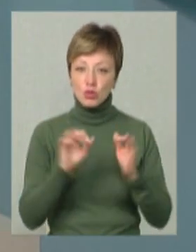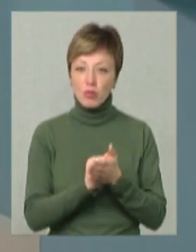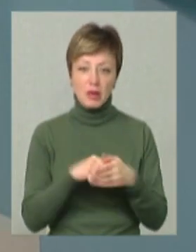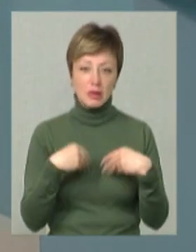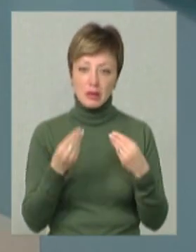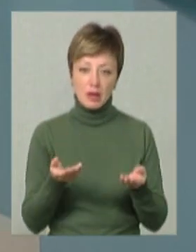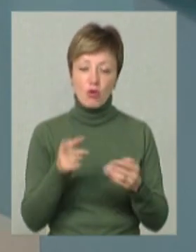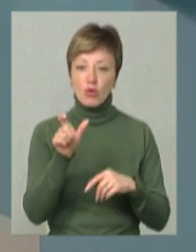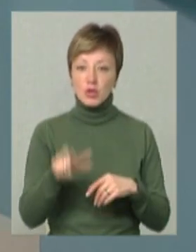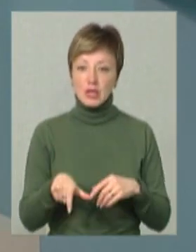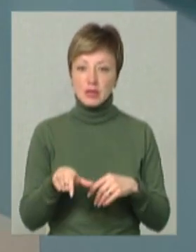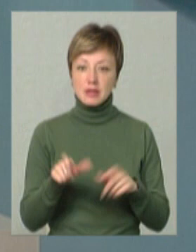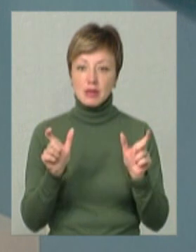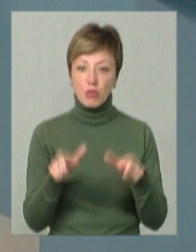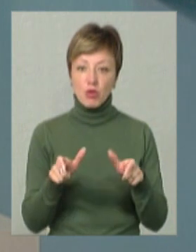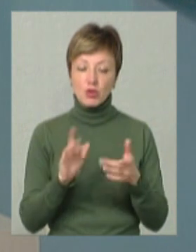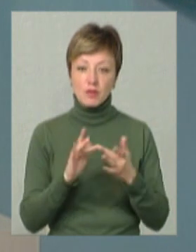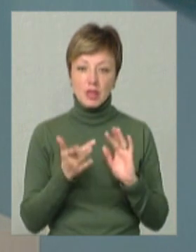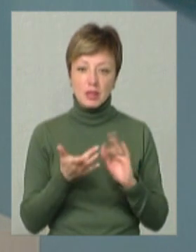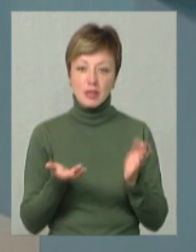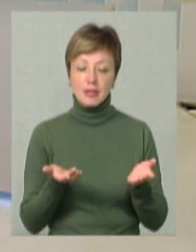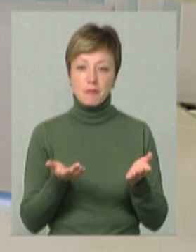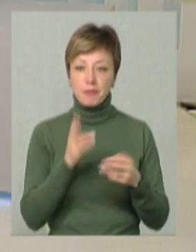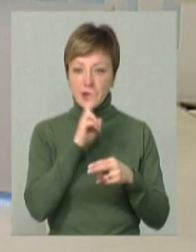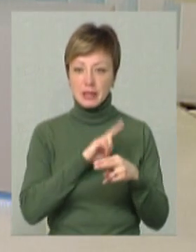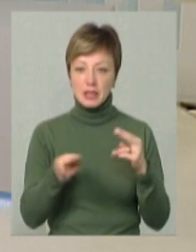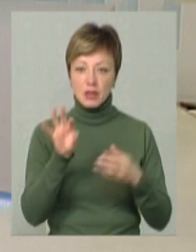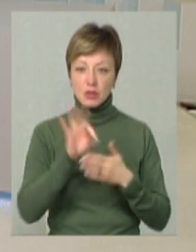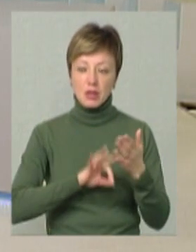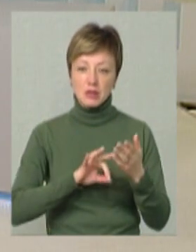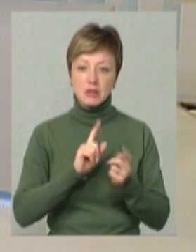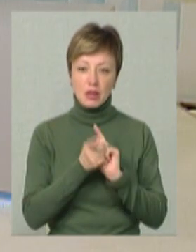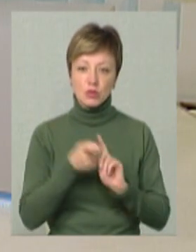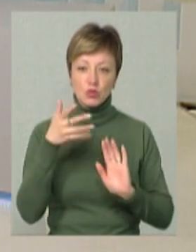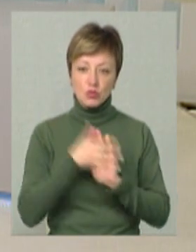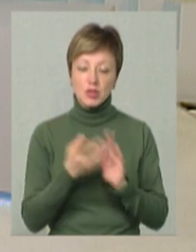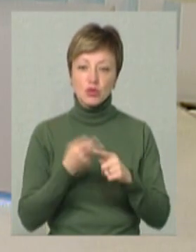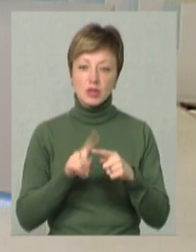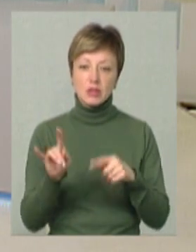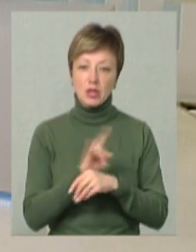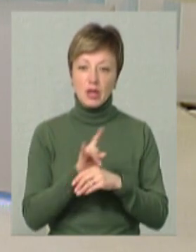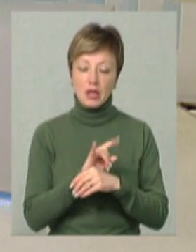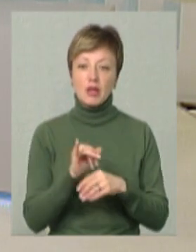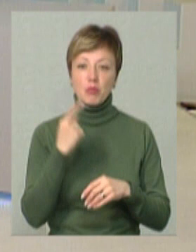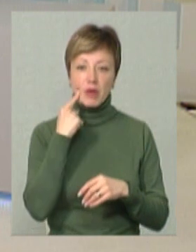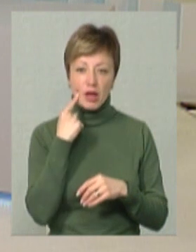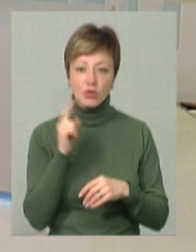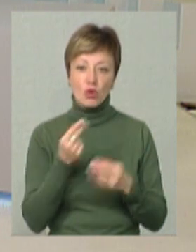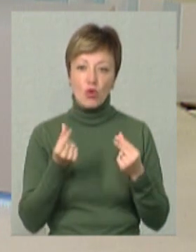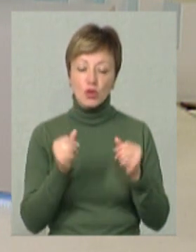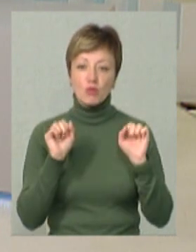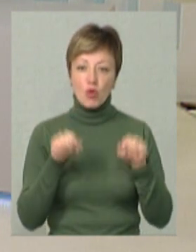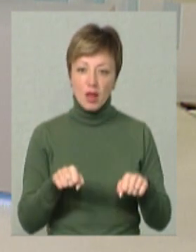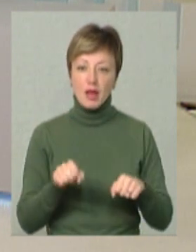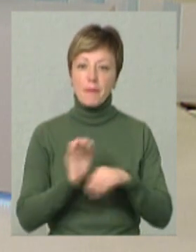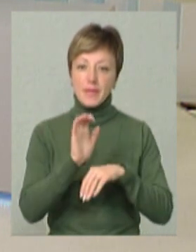документів не надали, людина заблочила їх у соціальних мережах, зникла одразу і вже стало зрозуміло, що це шахраї. І прикро, що гроші, які могли